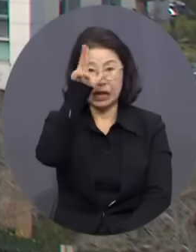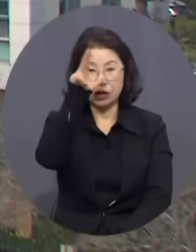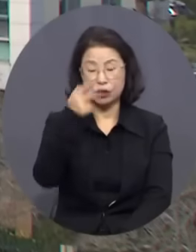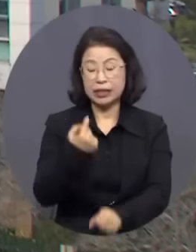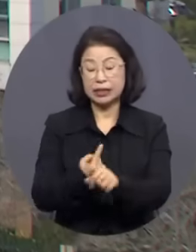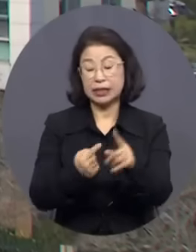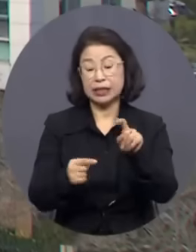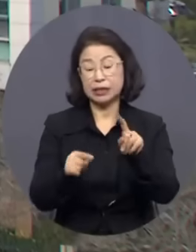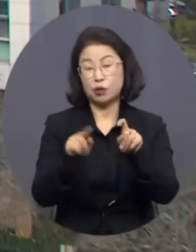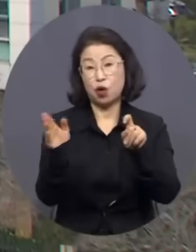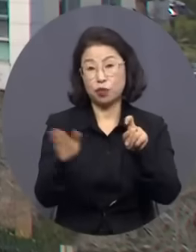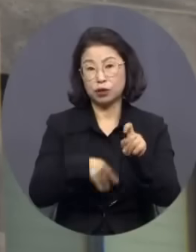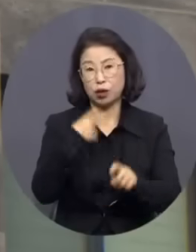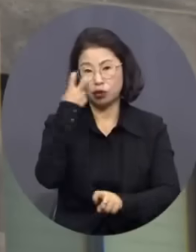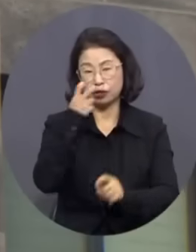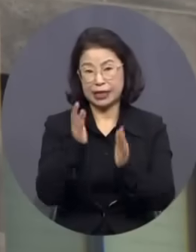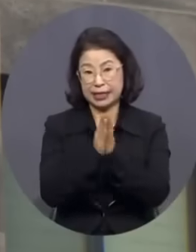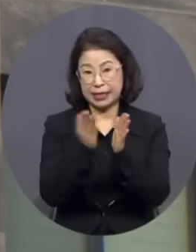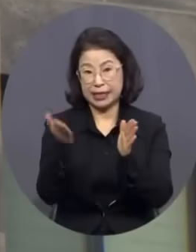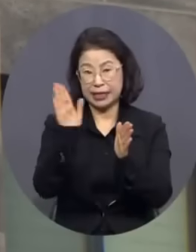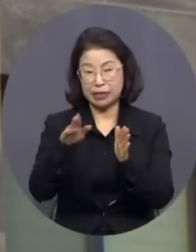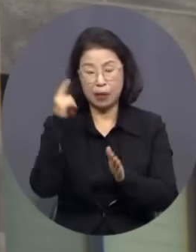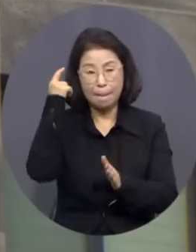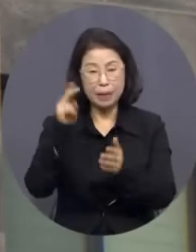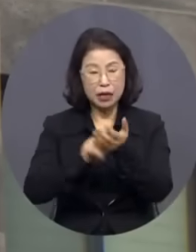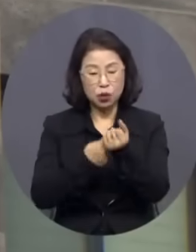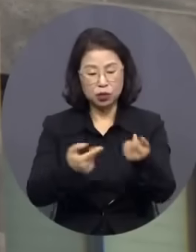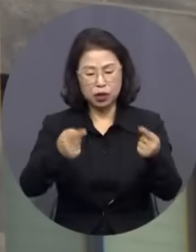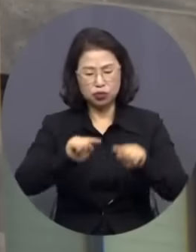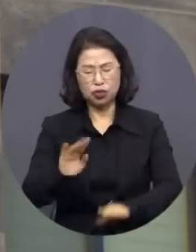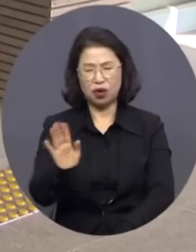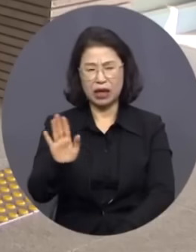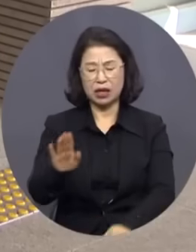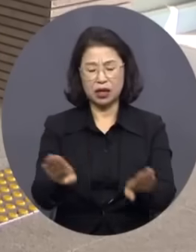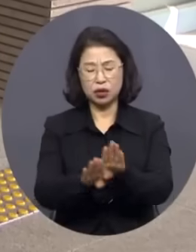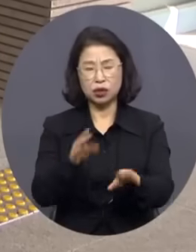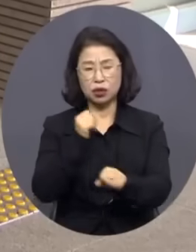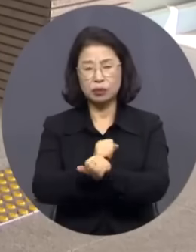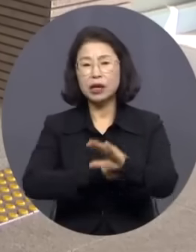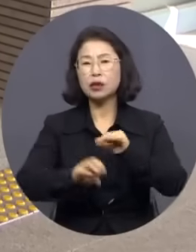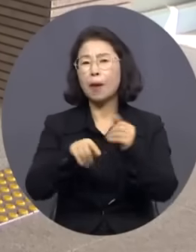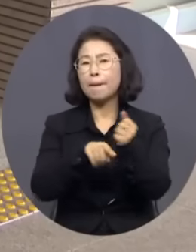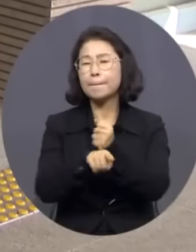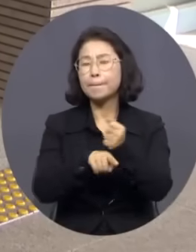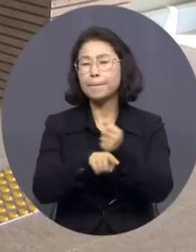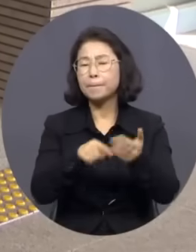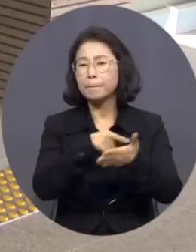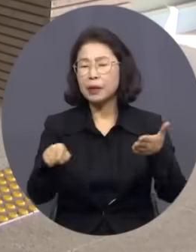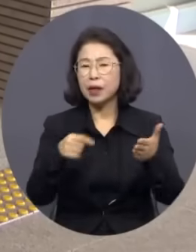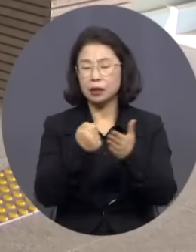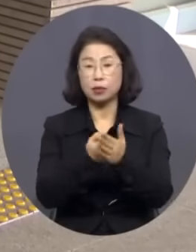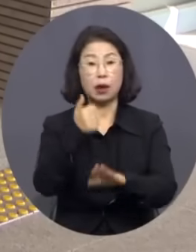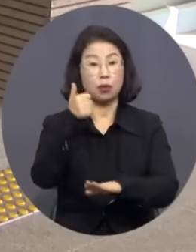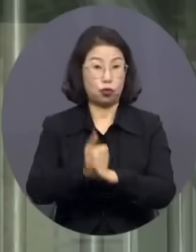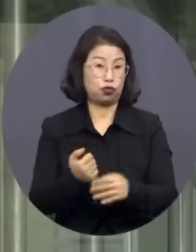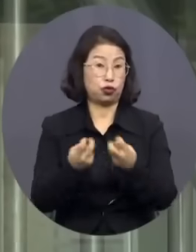지난해 11월부터 수사에 들어갔지만 미용사가 출석에 응하지 않고 추가 피해가 잇따르자 결국